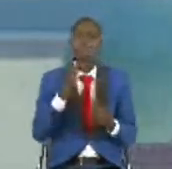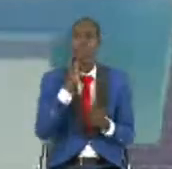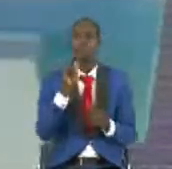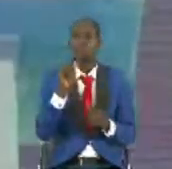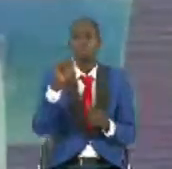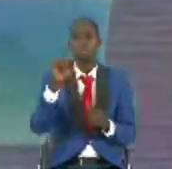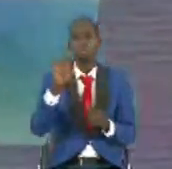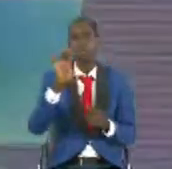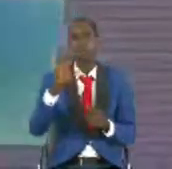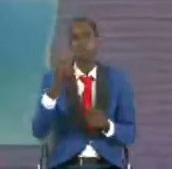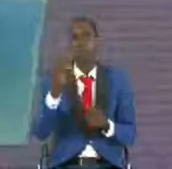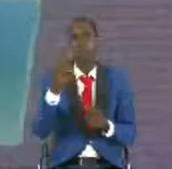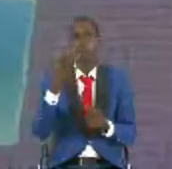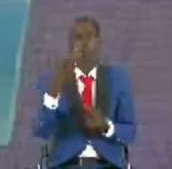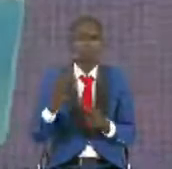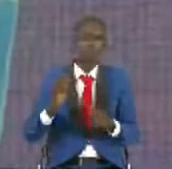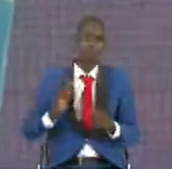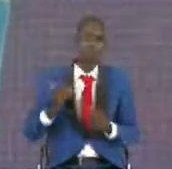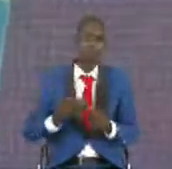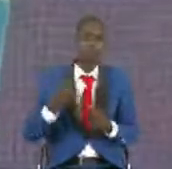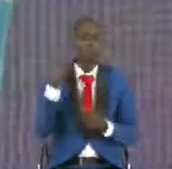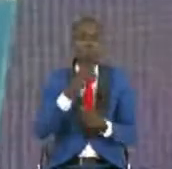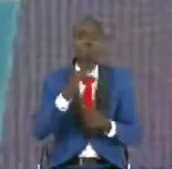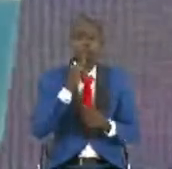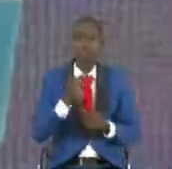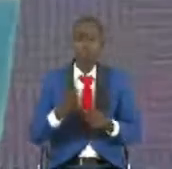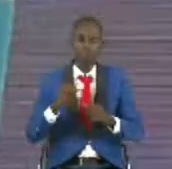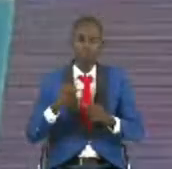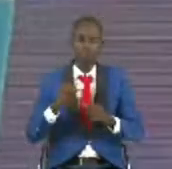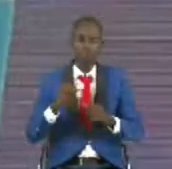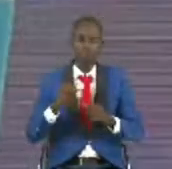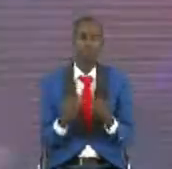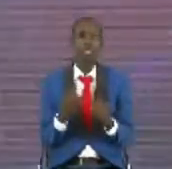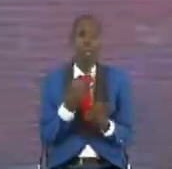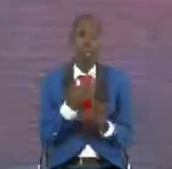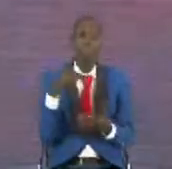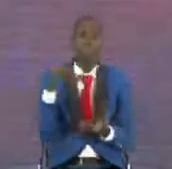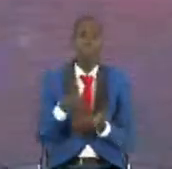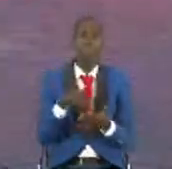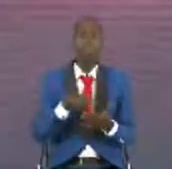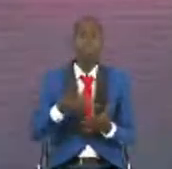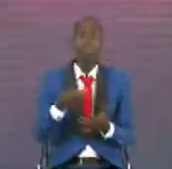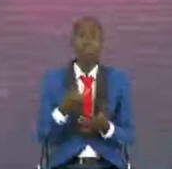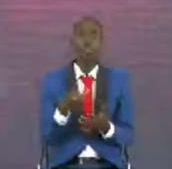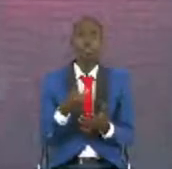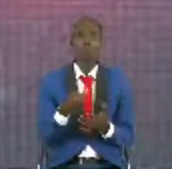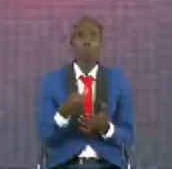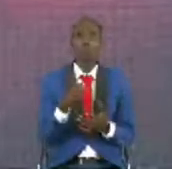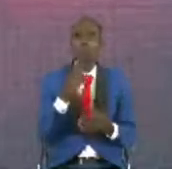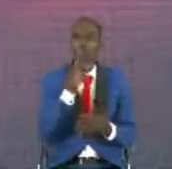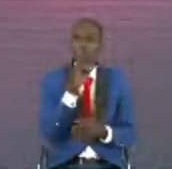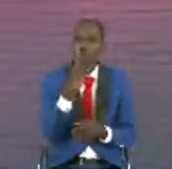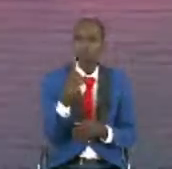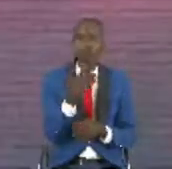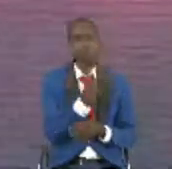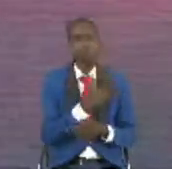l'âme, sûre et solide. Sûre et solide. Ta rédemption est sûre et